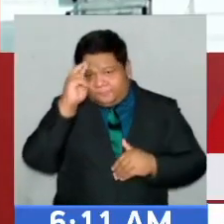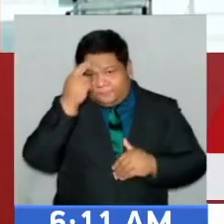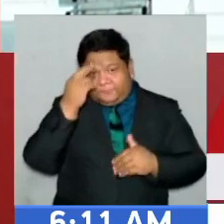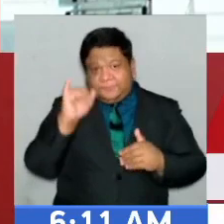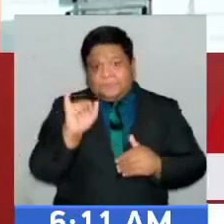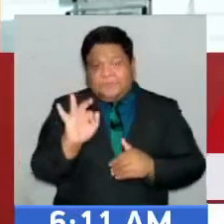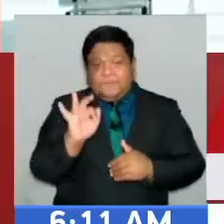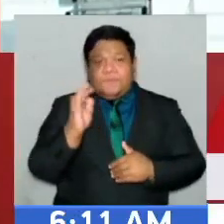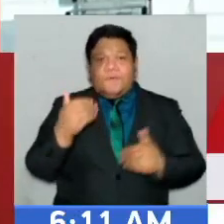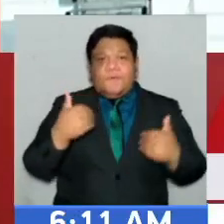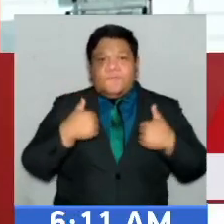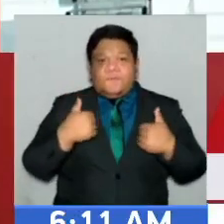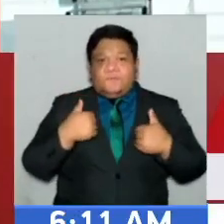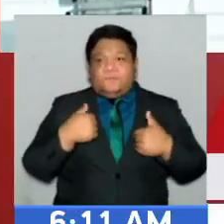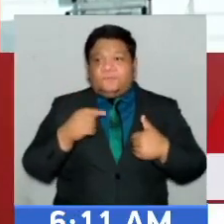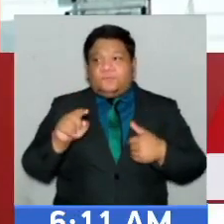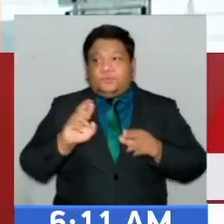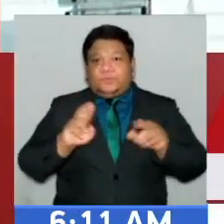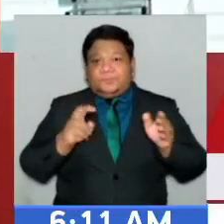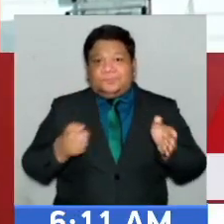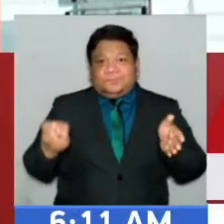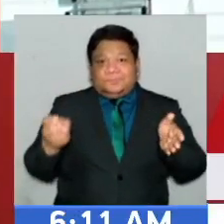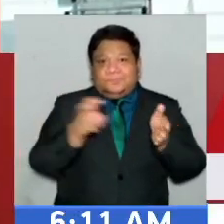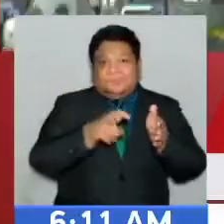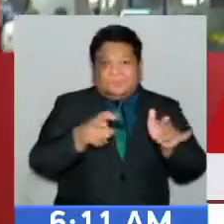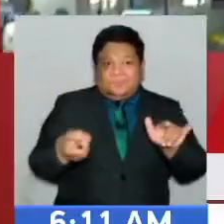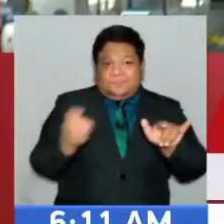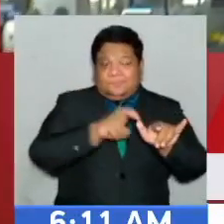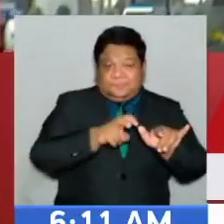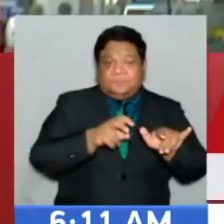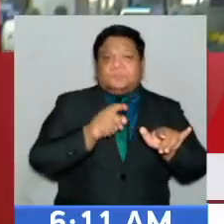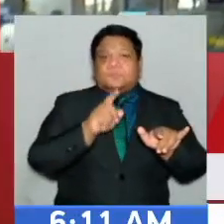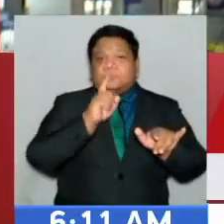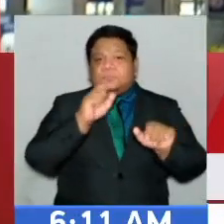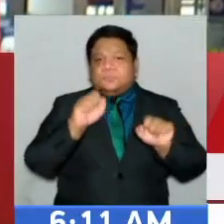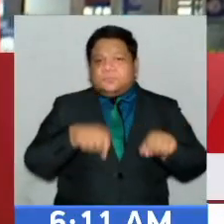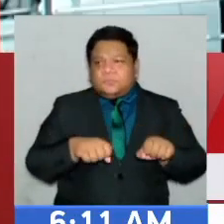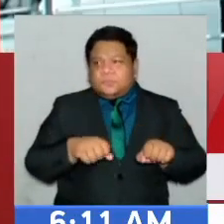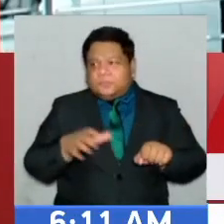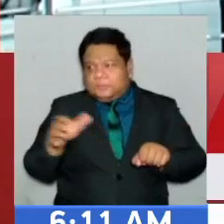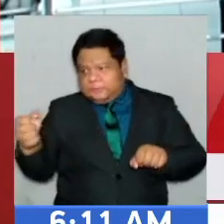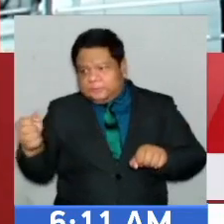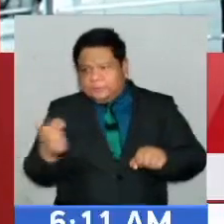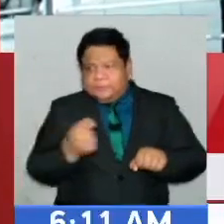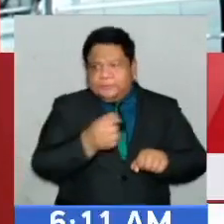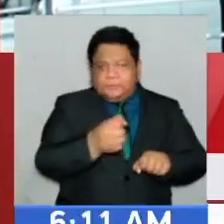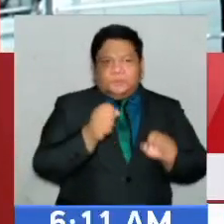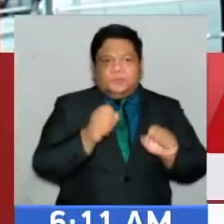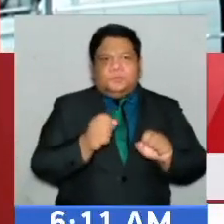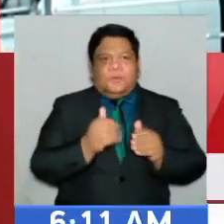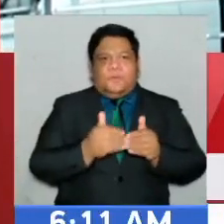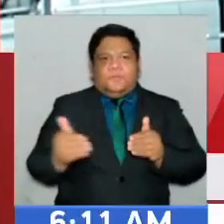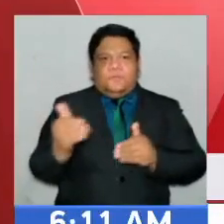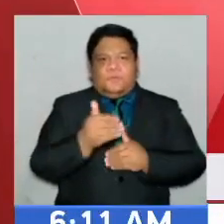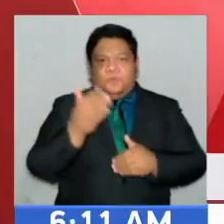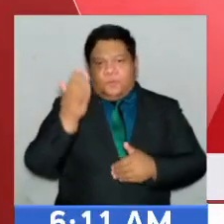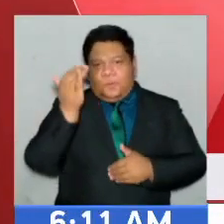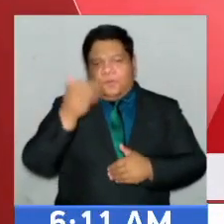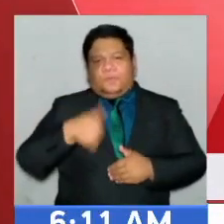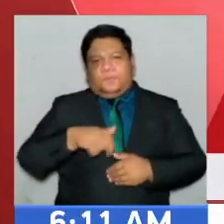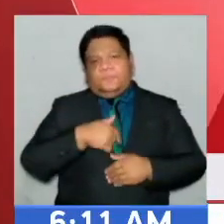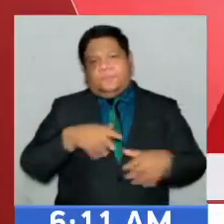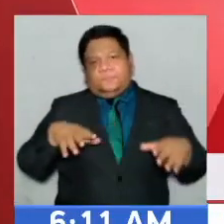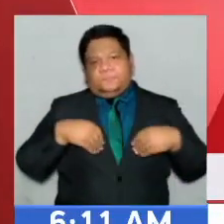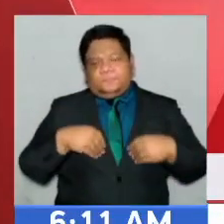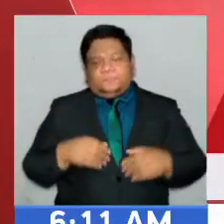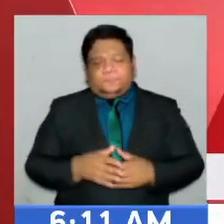na, maaari naman po nilang kunin yon from the line, mm-hmm. at iuwi po sa pila because we accommodate that naman po. Update sa mga immigration na